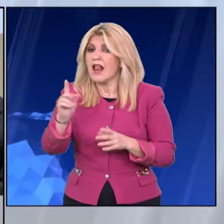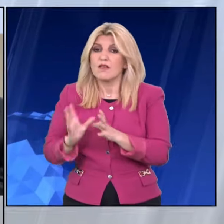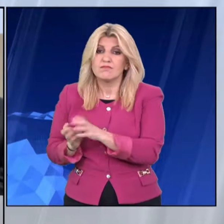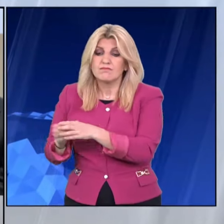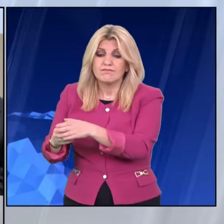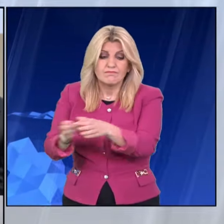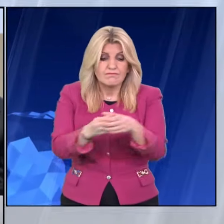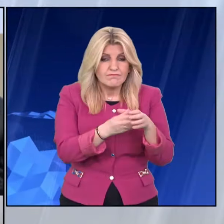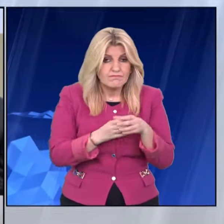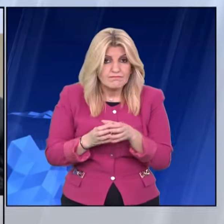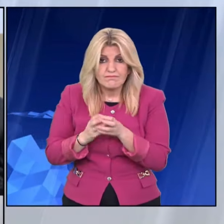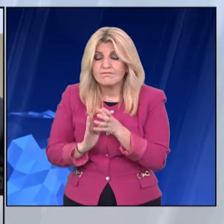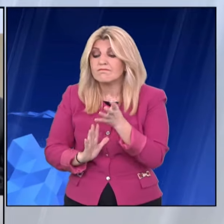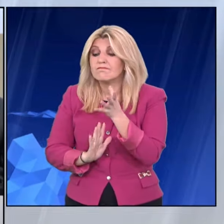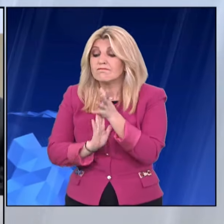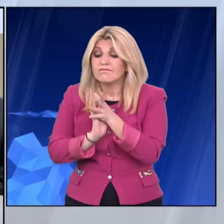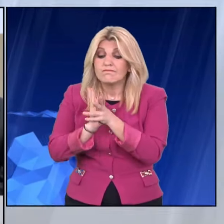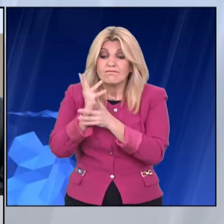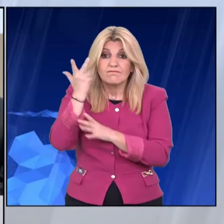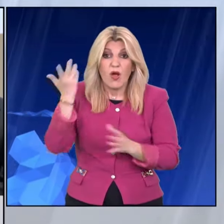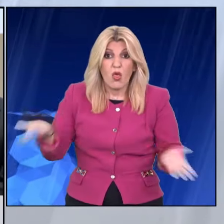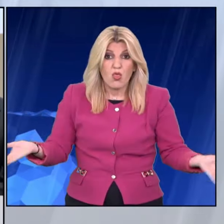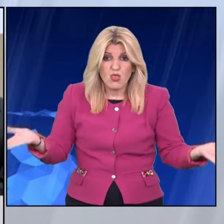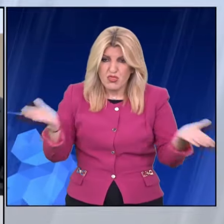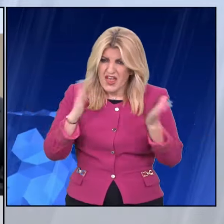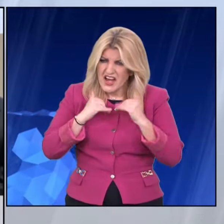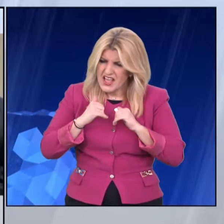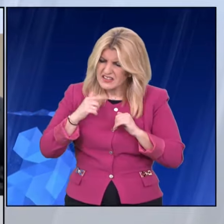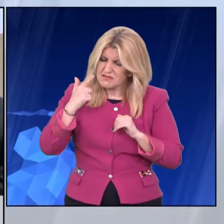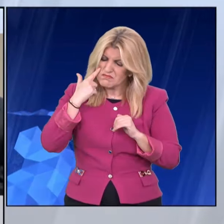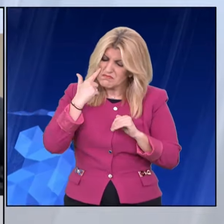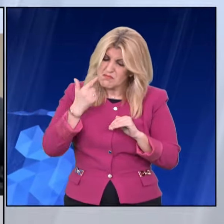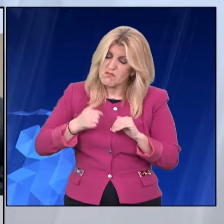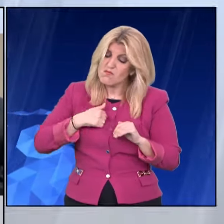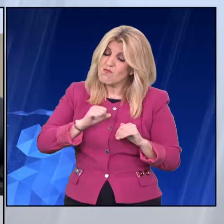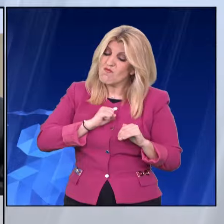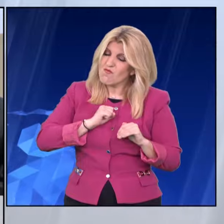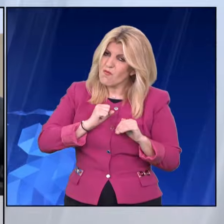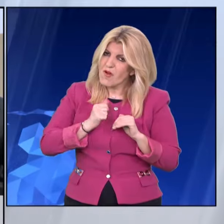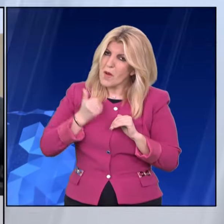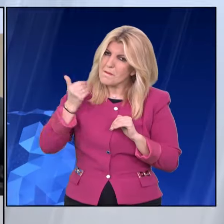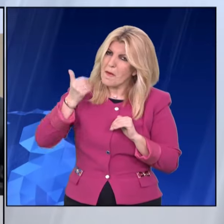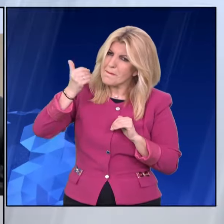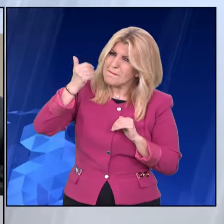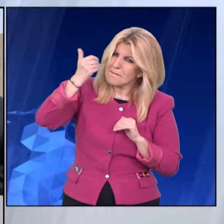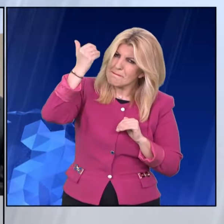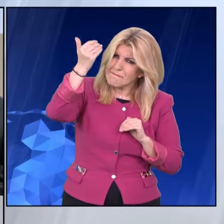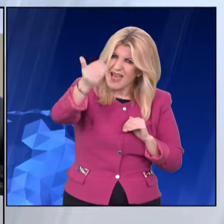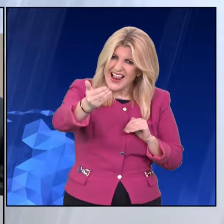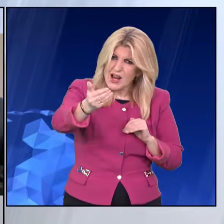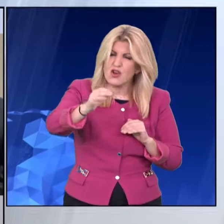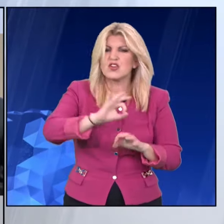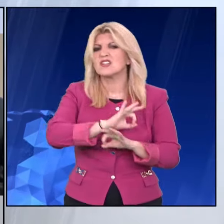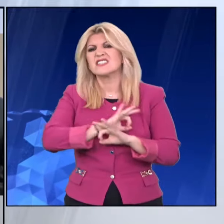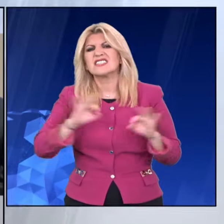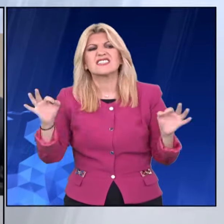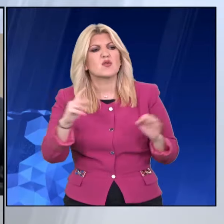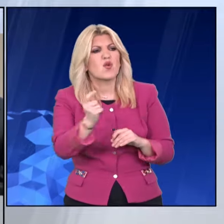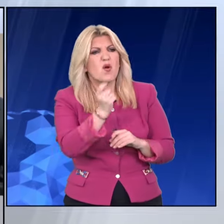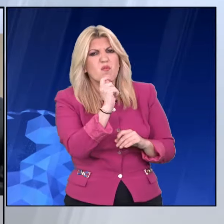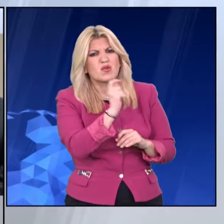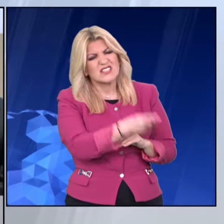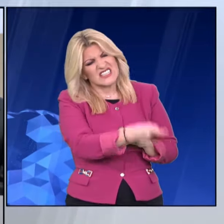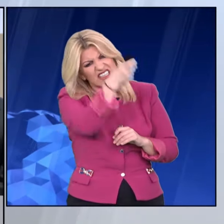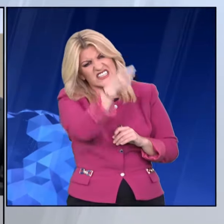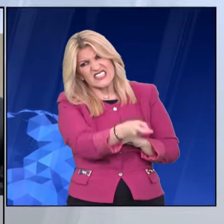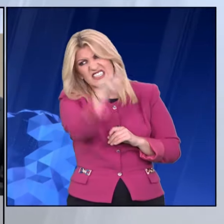οποίο εύχομαι, πολύ φοβάμαι ότι θα βρεθούμε μπροστά στη διόγκωση ενός κύματος αντιπολιτικής στις